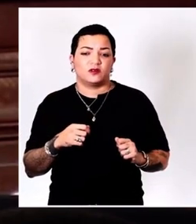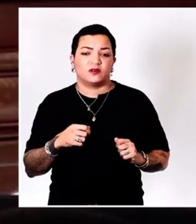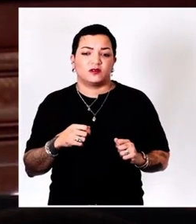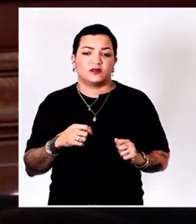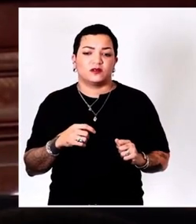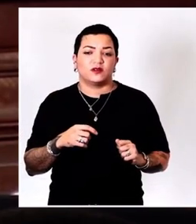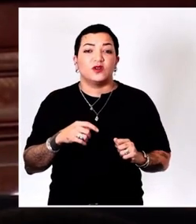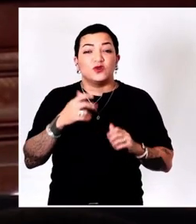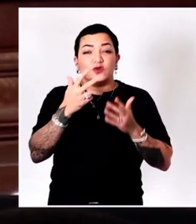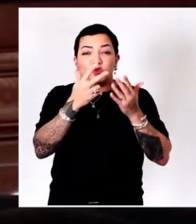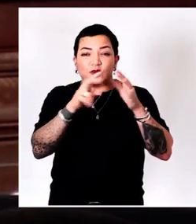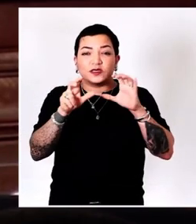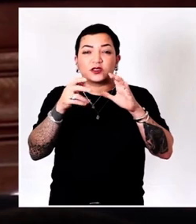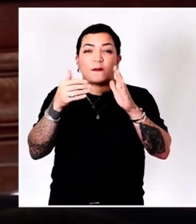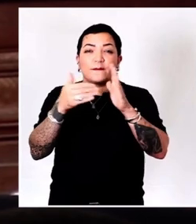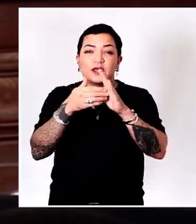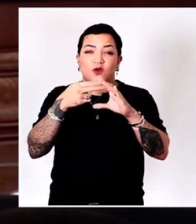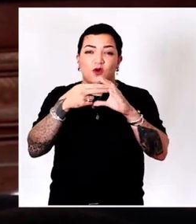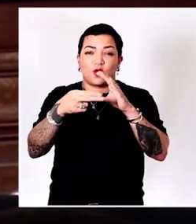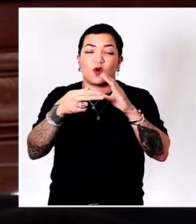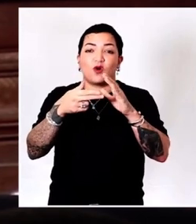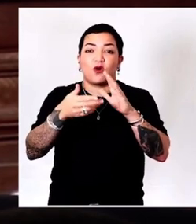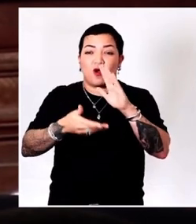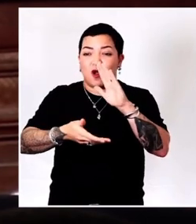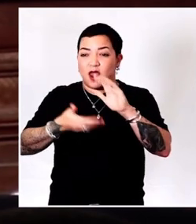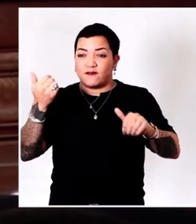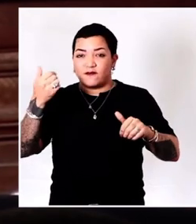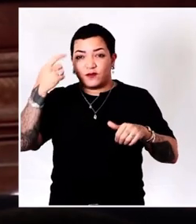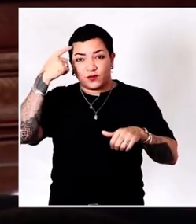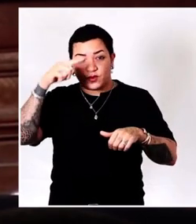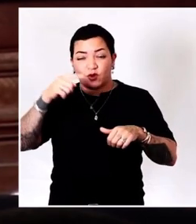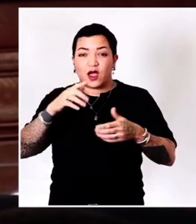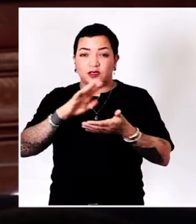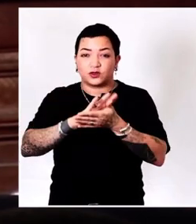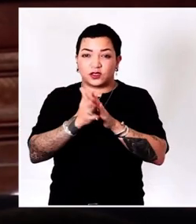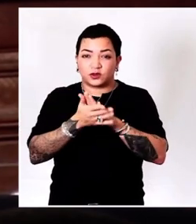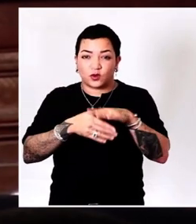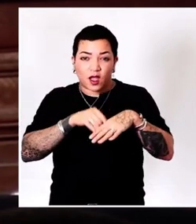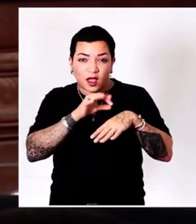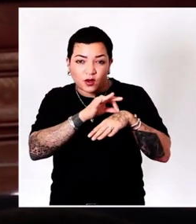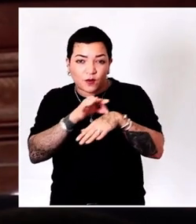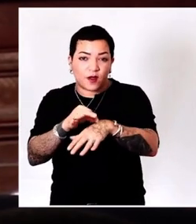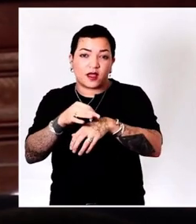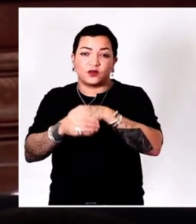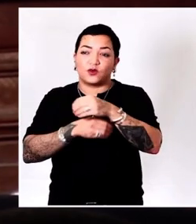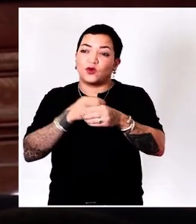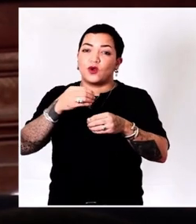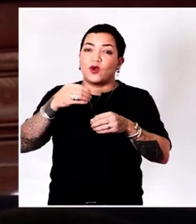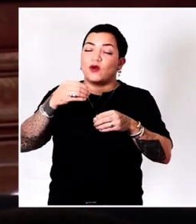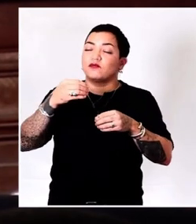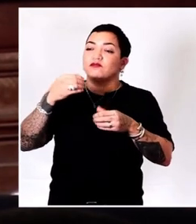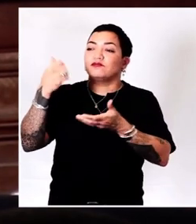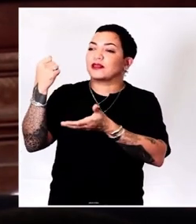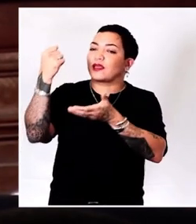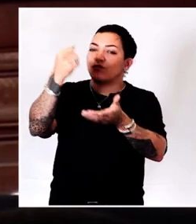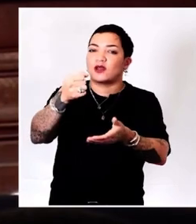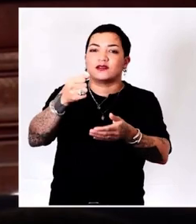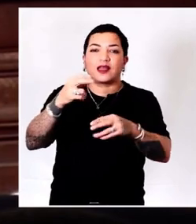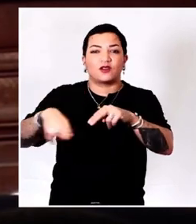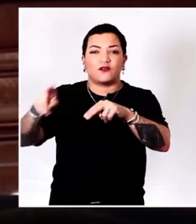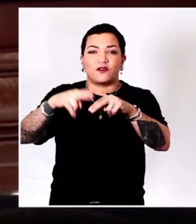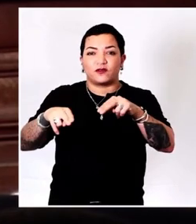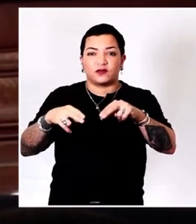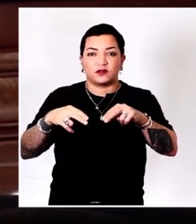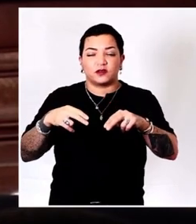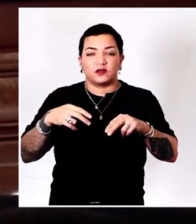000 € en moins pour accompagner nos associations ou rénover notre patrimoine. Et malheureusement, à l'époque, cela ne vous avait